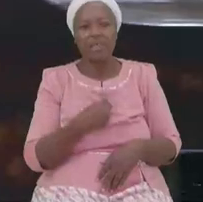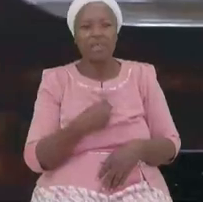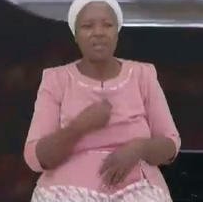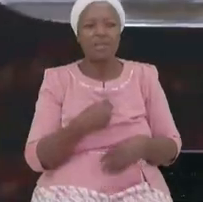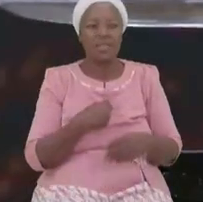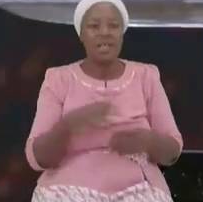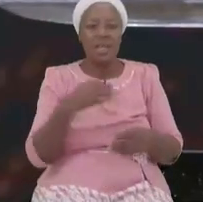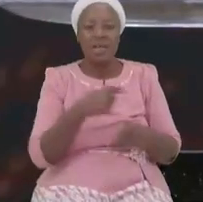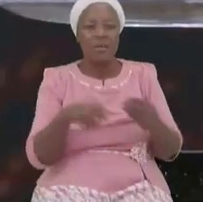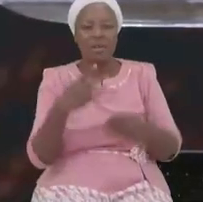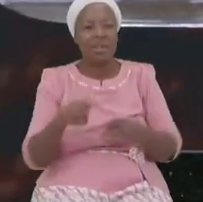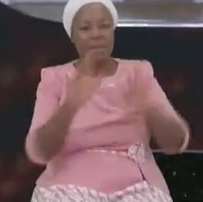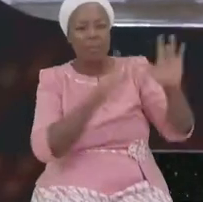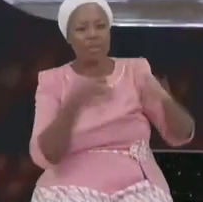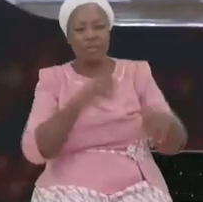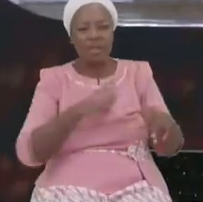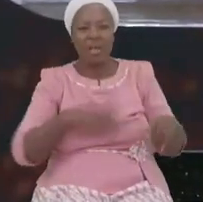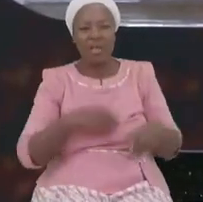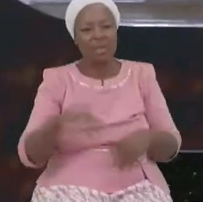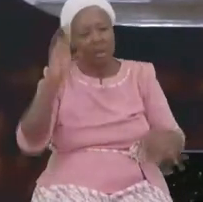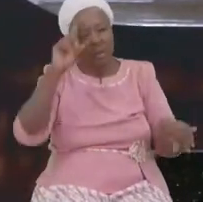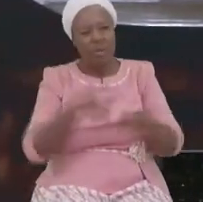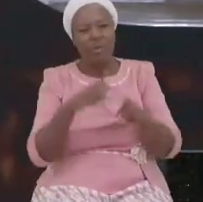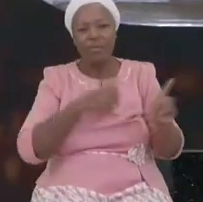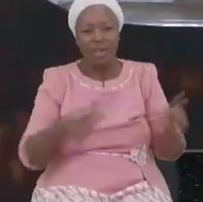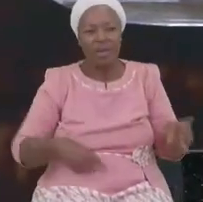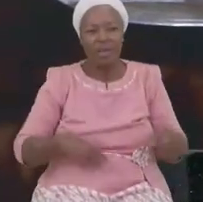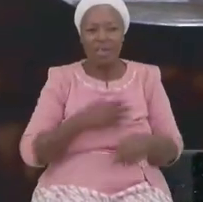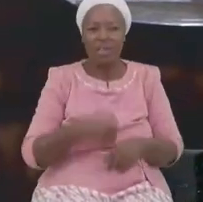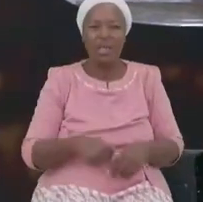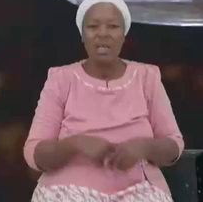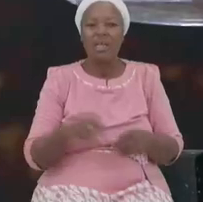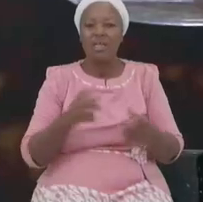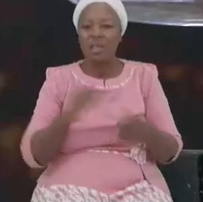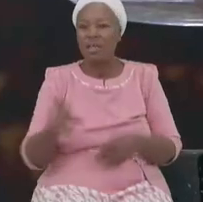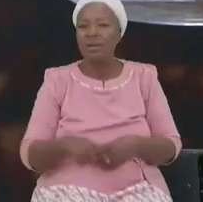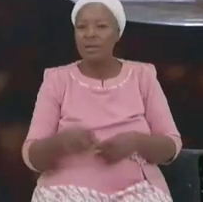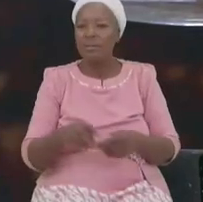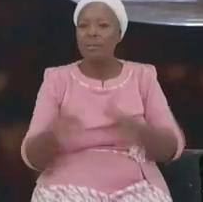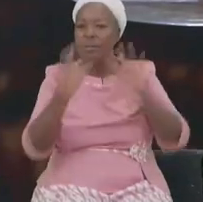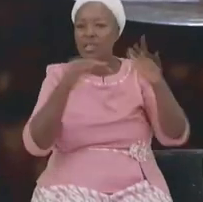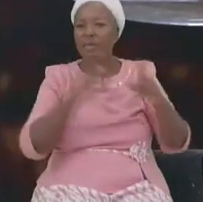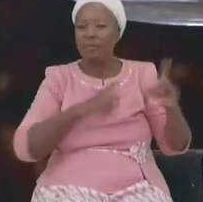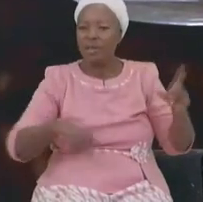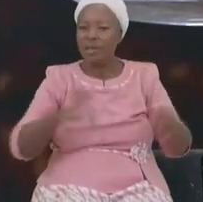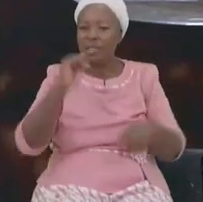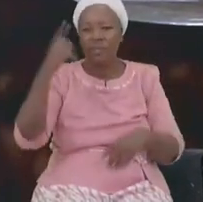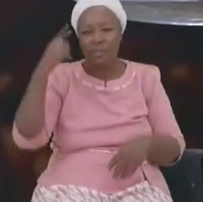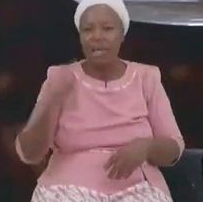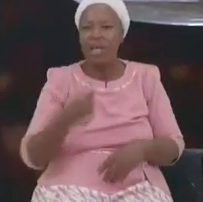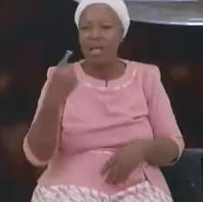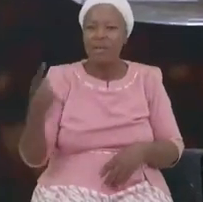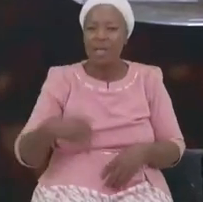La miséricorde, l'alliance de Dieu, mais la bonté de l'Éternel dure à jamais